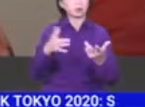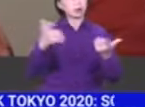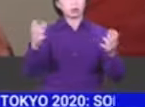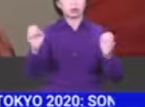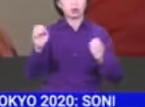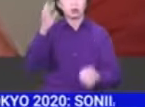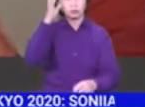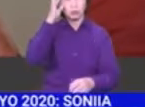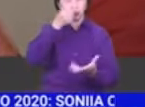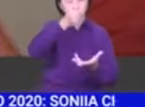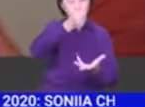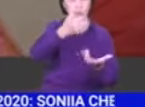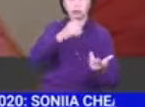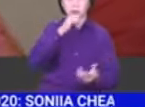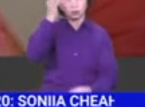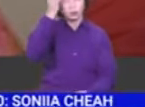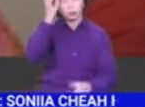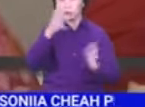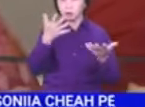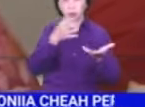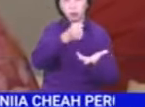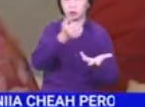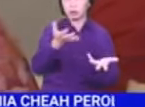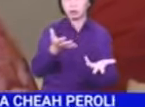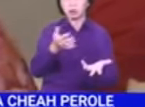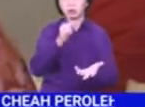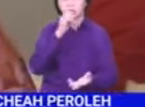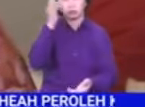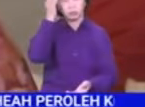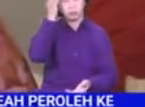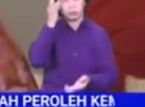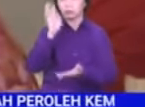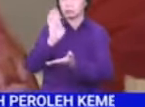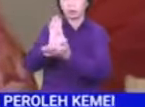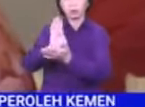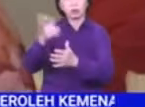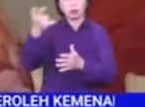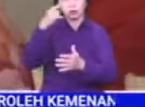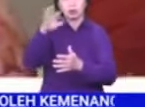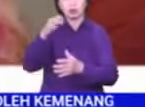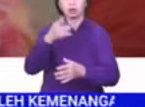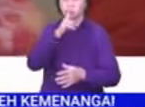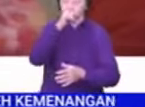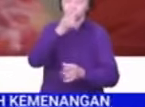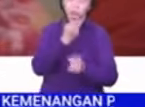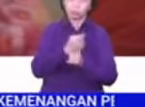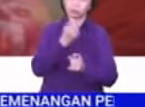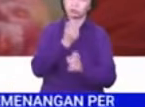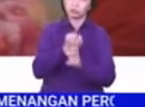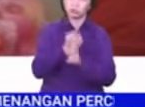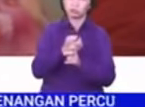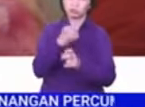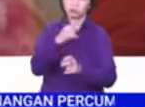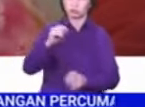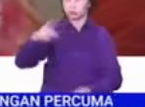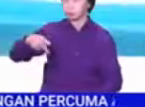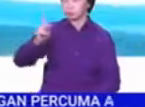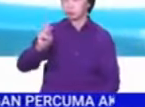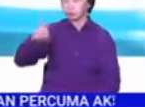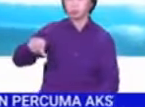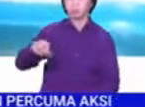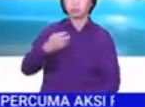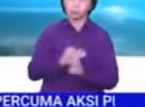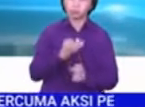jadi tak pikir dan Nagita pikir aku enggak itu bantuan laiva memang susah karena dapat Kevin kayak